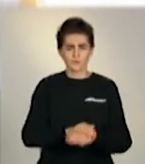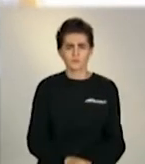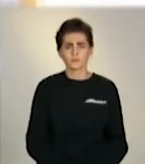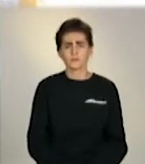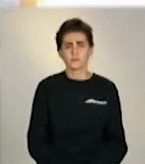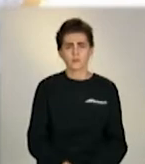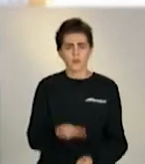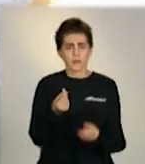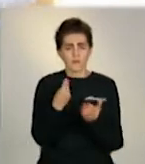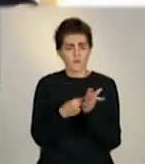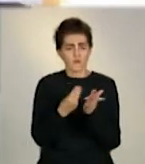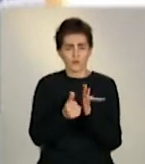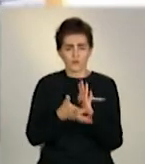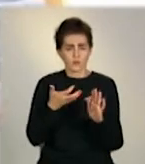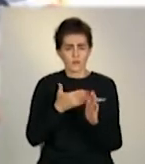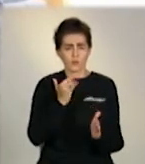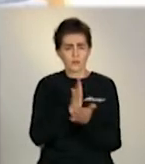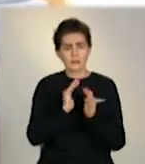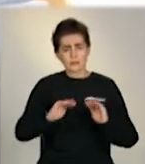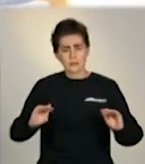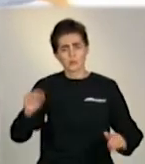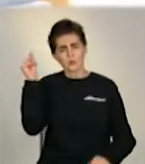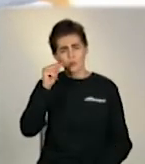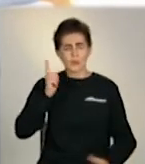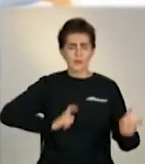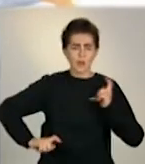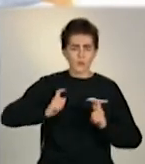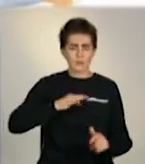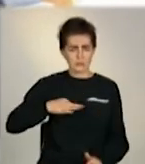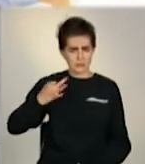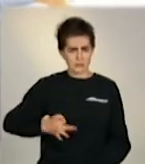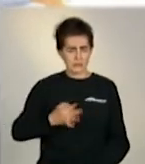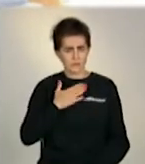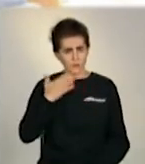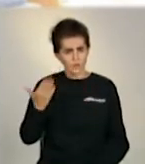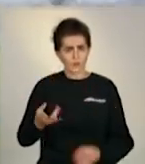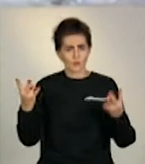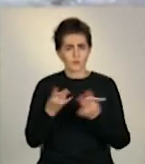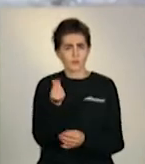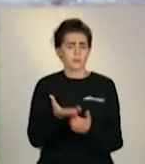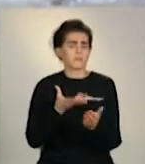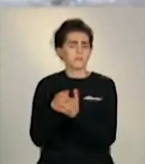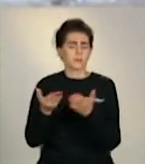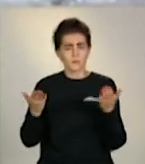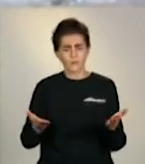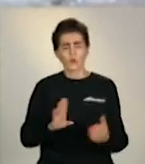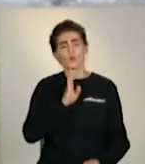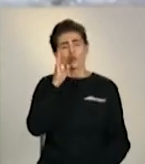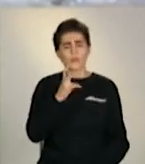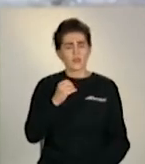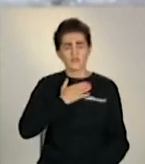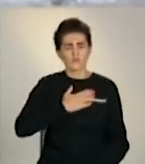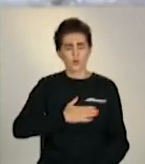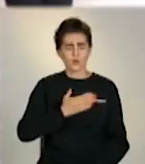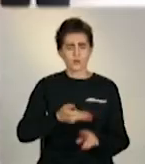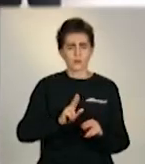Денег не вистачає. Діти є, вчаться в технікумі, син. Треба постійно гроші. Уранці з невдоволеним